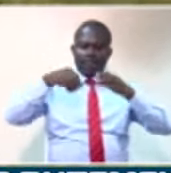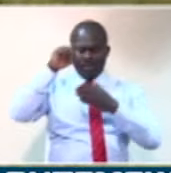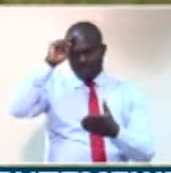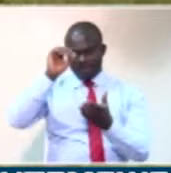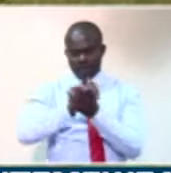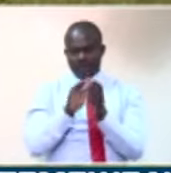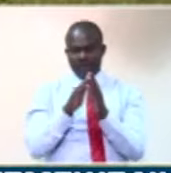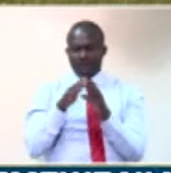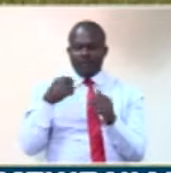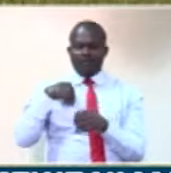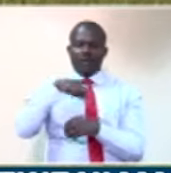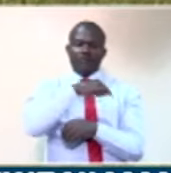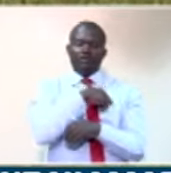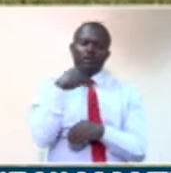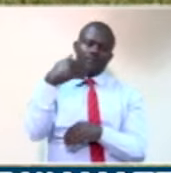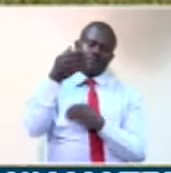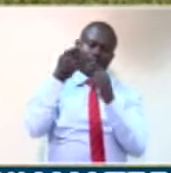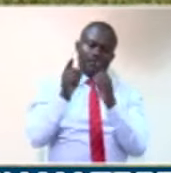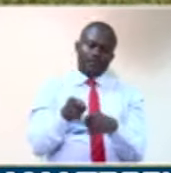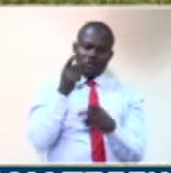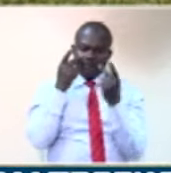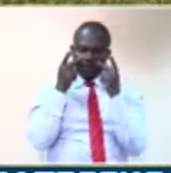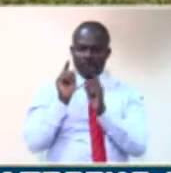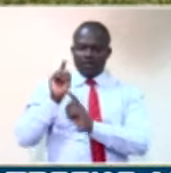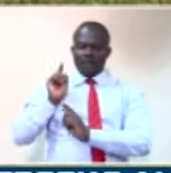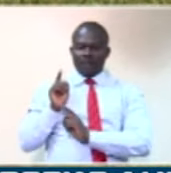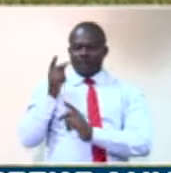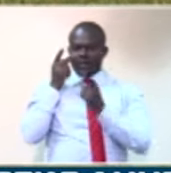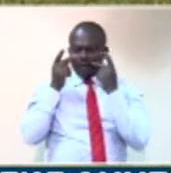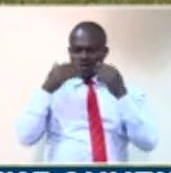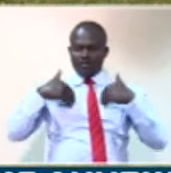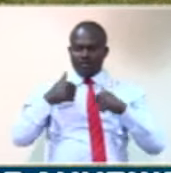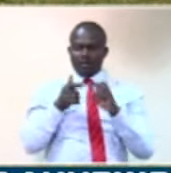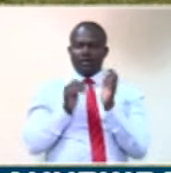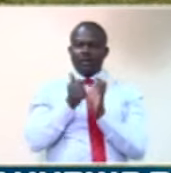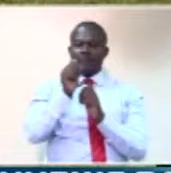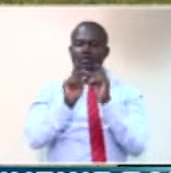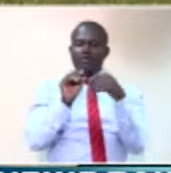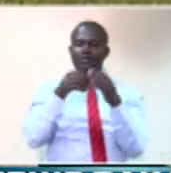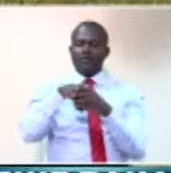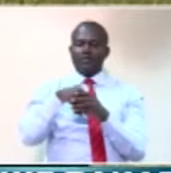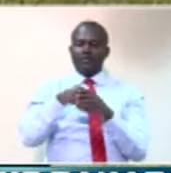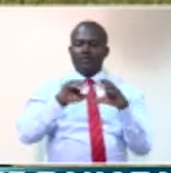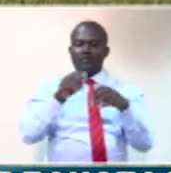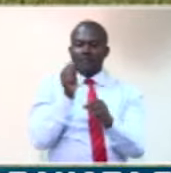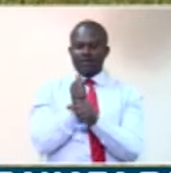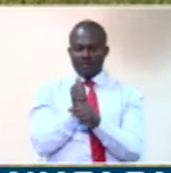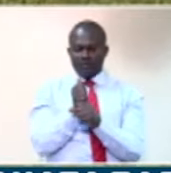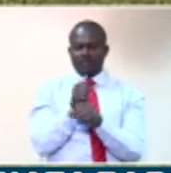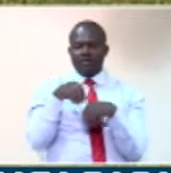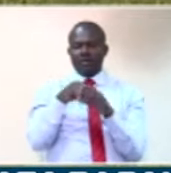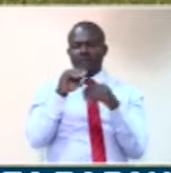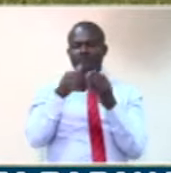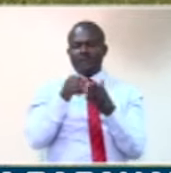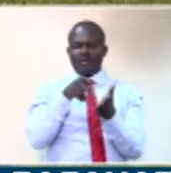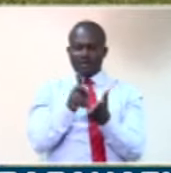icyizere umujyi wacu, barigenda bazamo kuko barahabona umutekano, barahabona ubuzima, kandi abo ni abantu bari muri kategori yo gukora, bari muri kategori